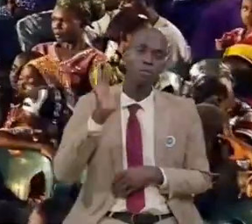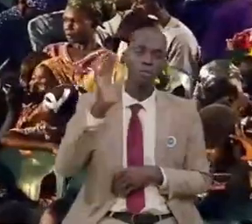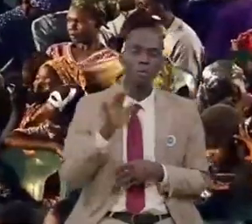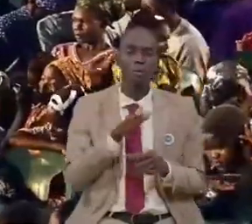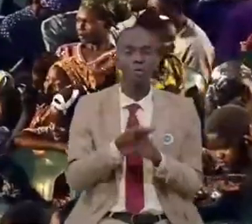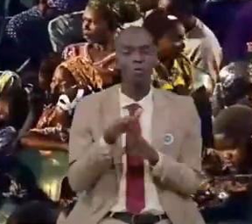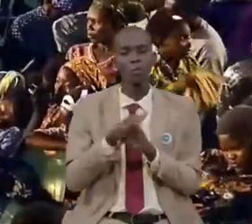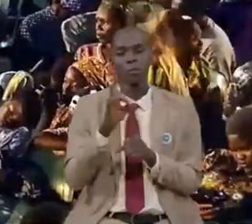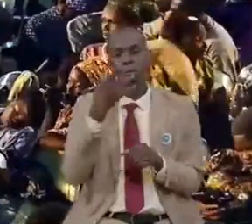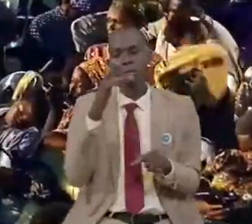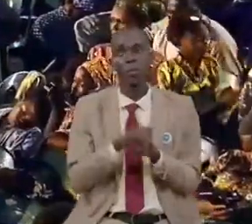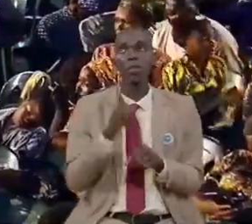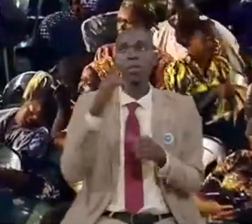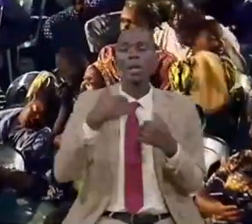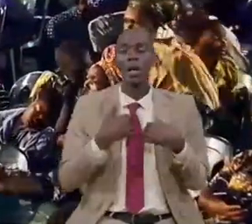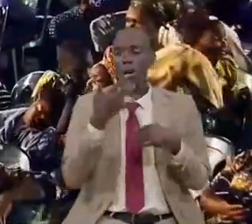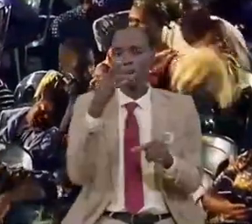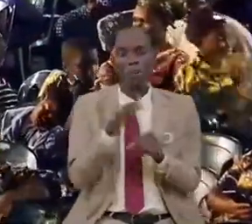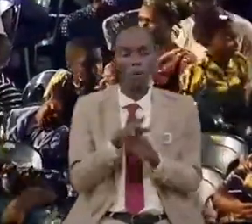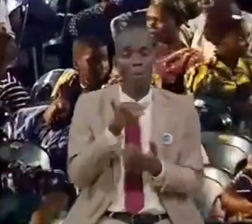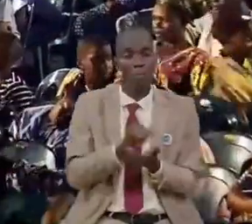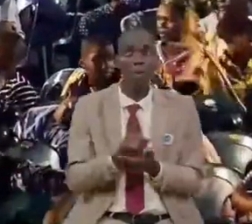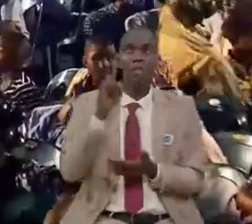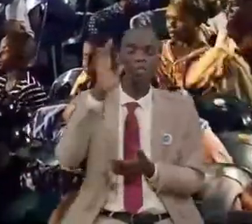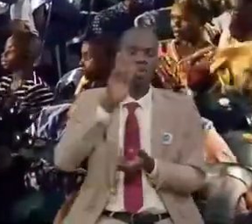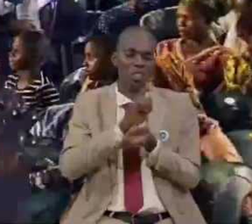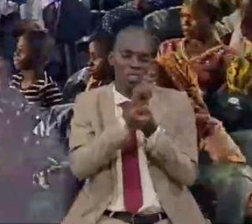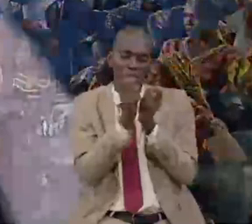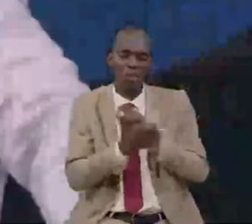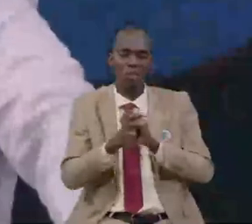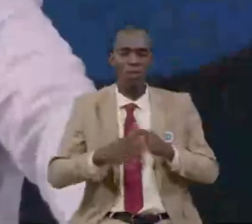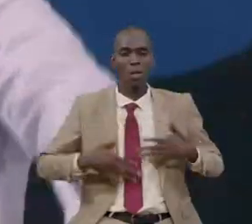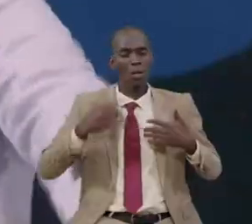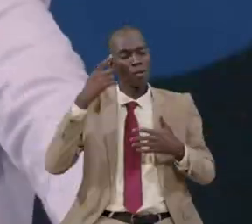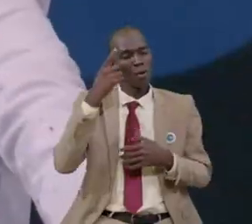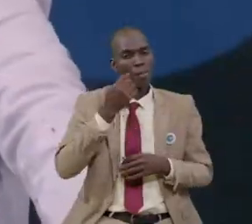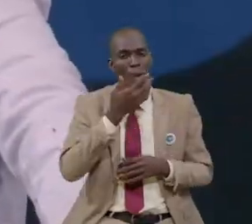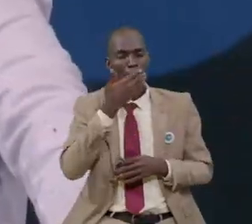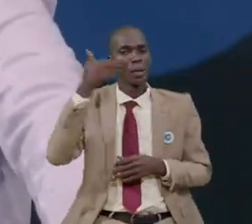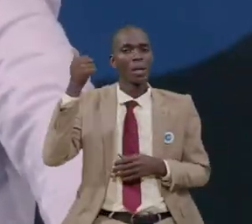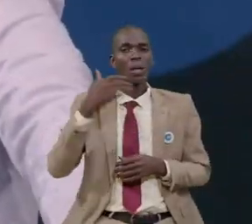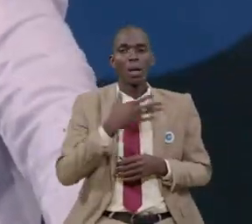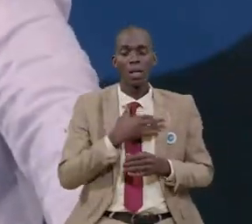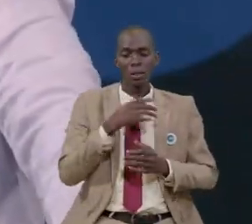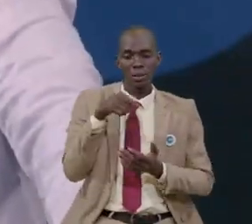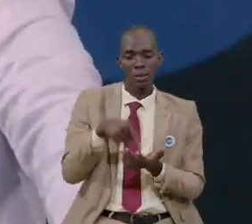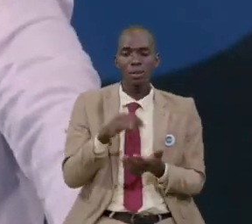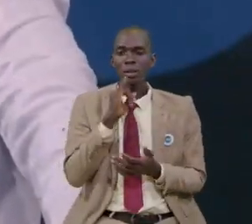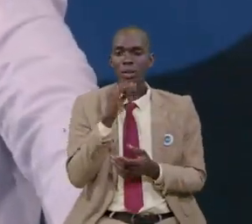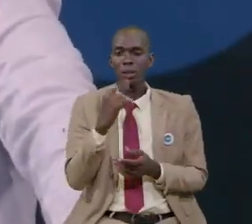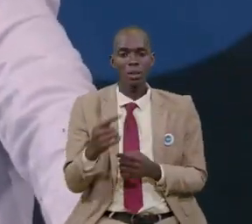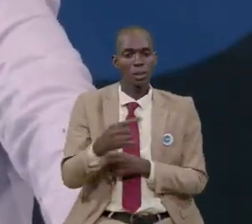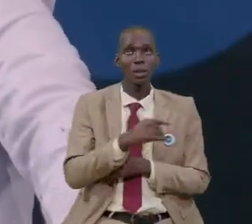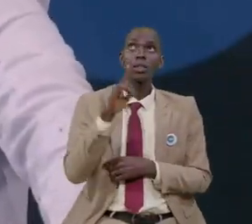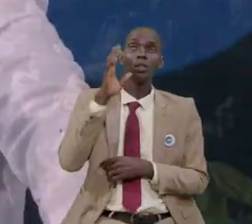Il a promis qu'il changera votre vie en meilleur. Et voici le jour, il